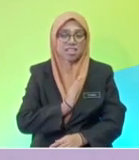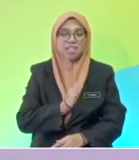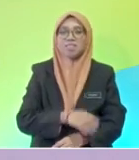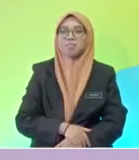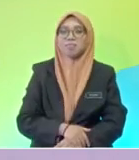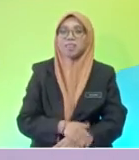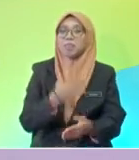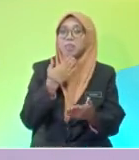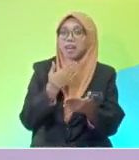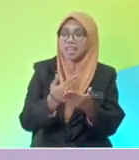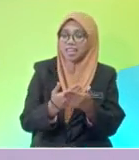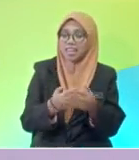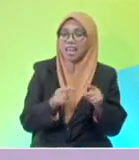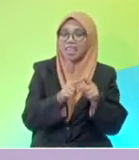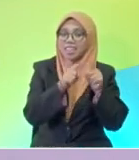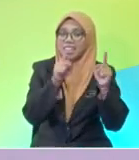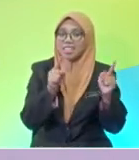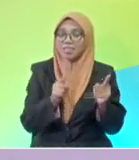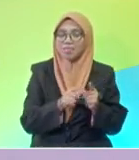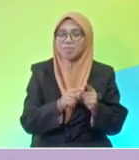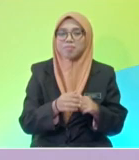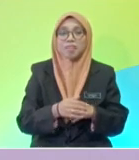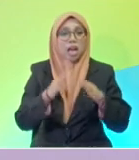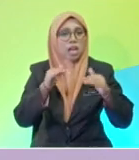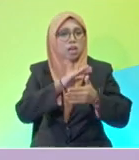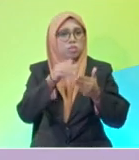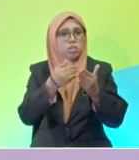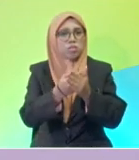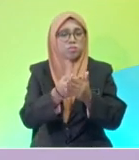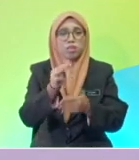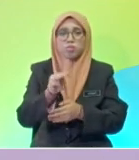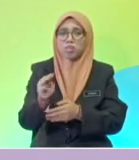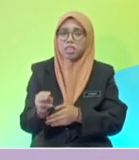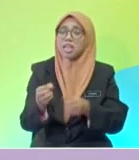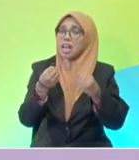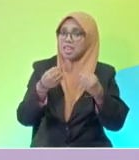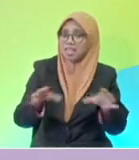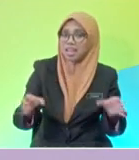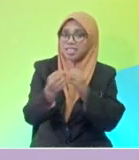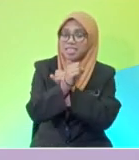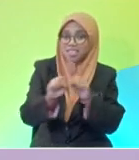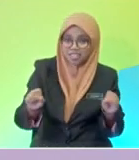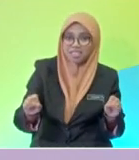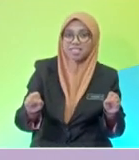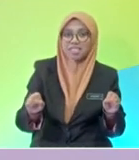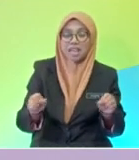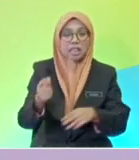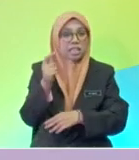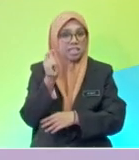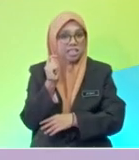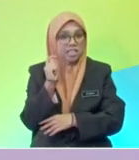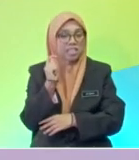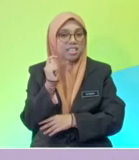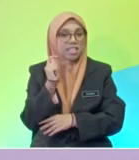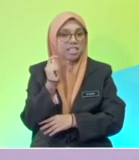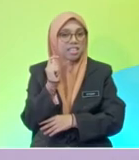hati harap semua murid sudah bersih dia untuk belajar pada hari ini sebentar tadi telah pun murid-murid lihat